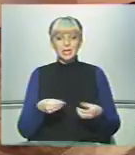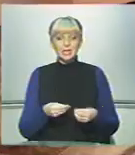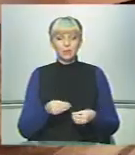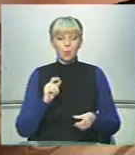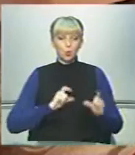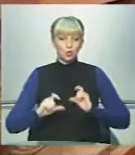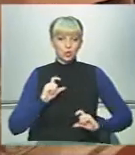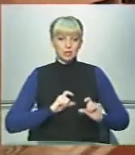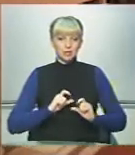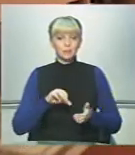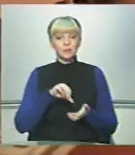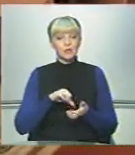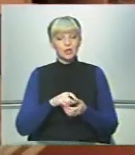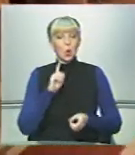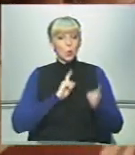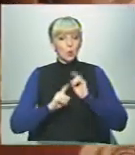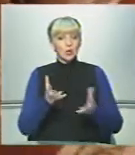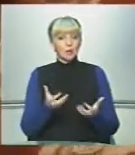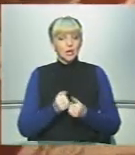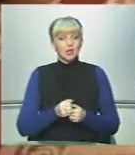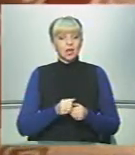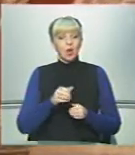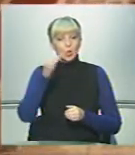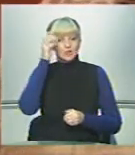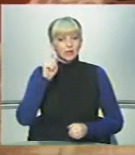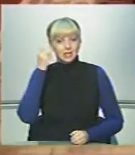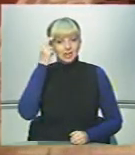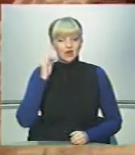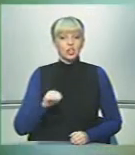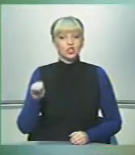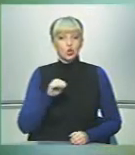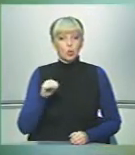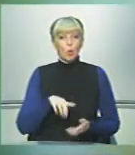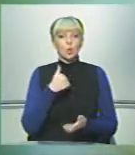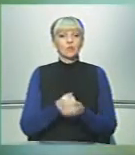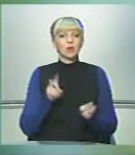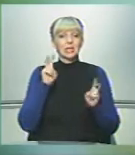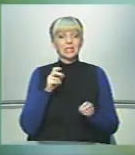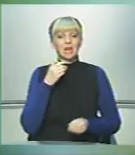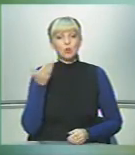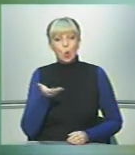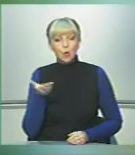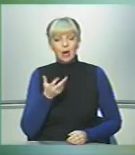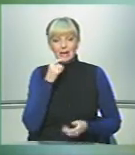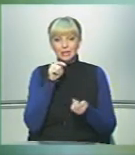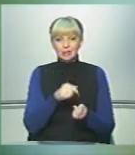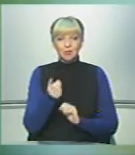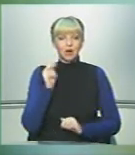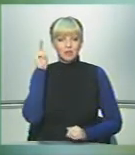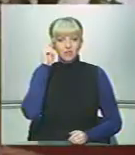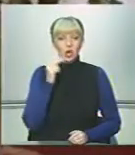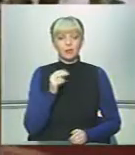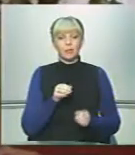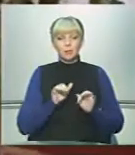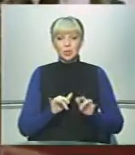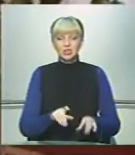училищі. Участь у конференції беруть освітяни з Києва та Житомира. Основна тема доповідей – адаптація навчального процесу